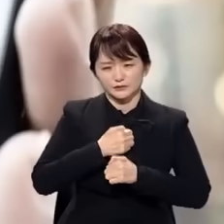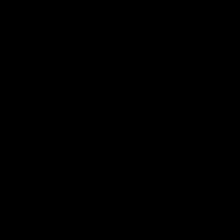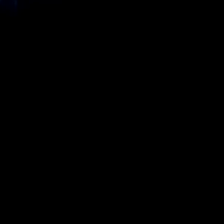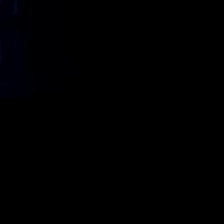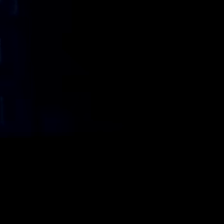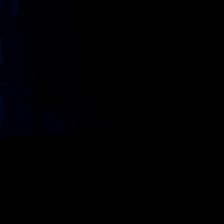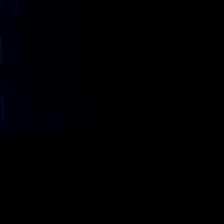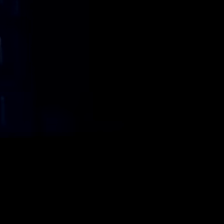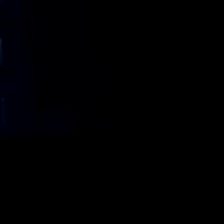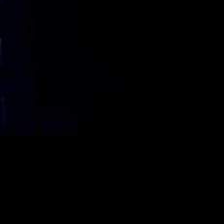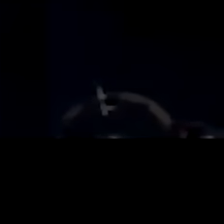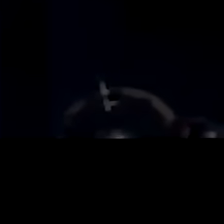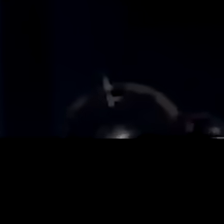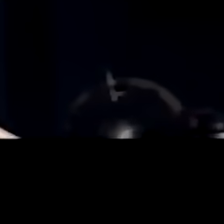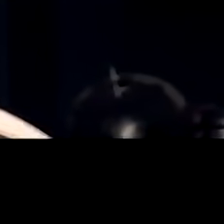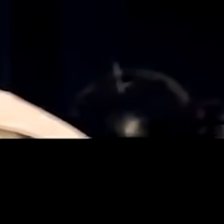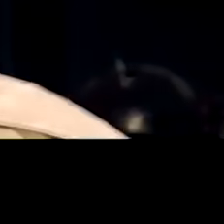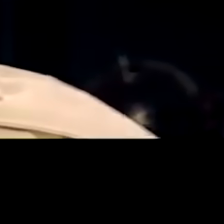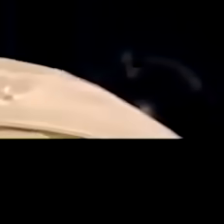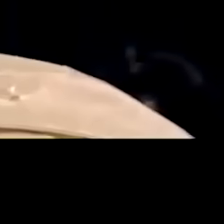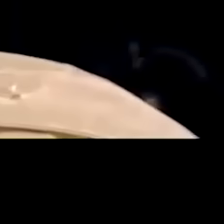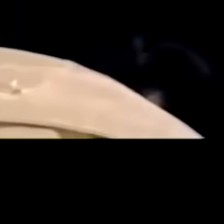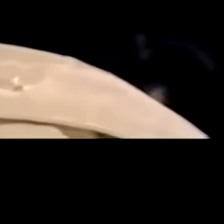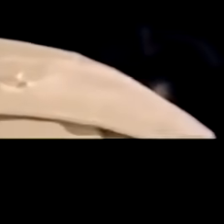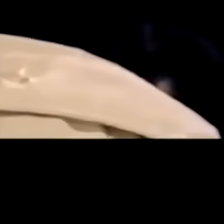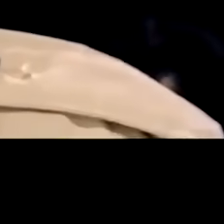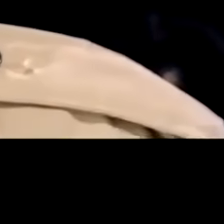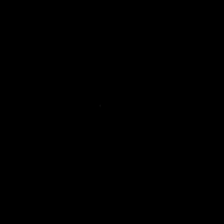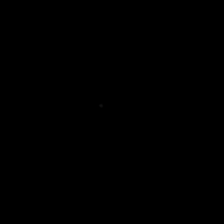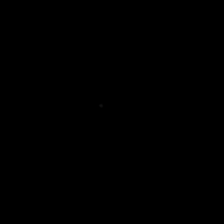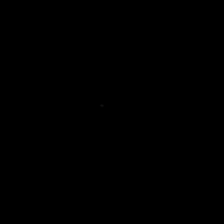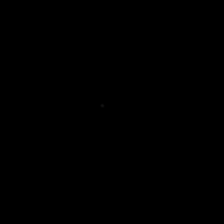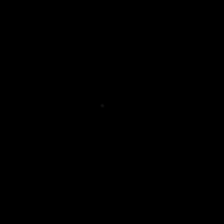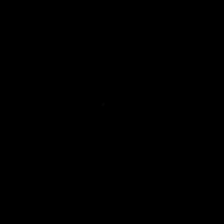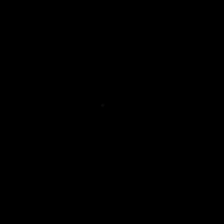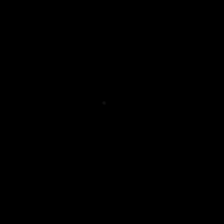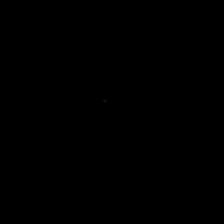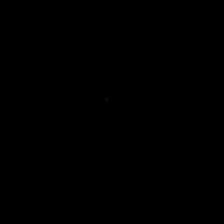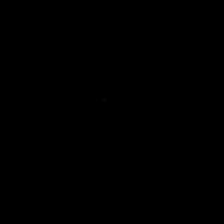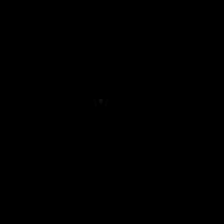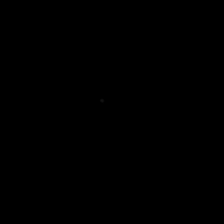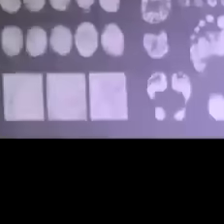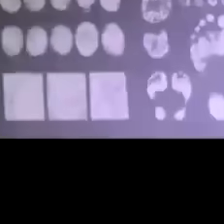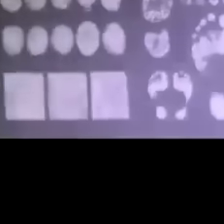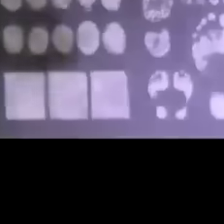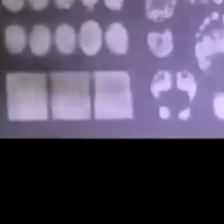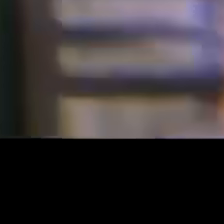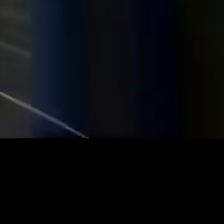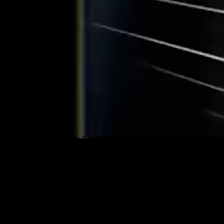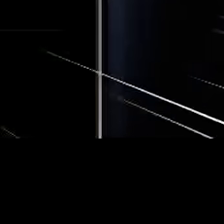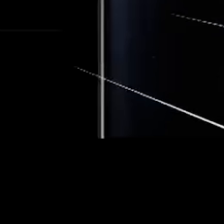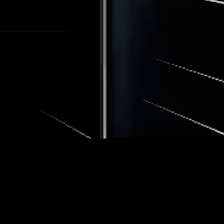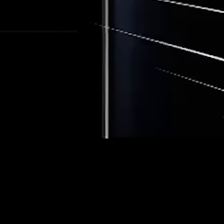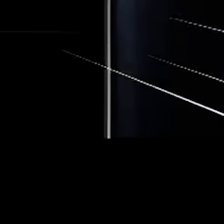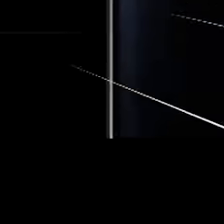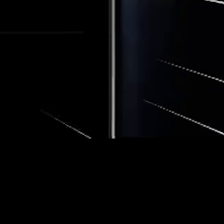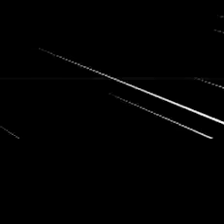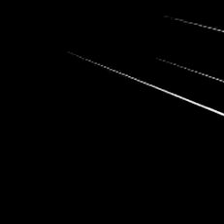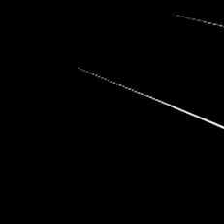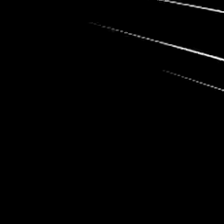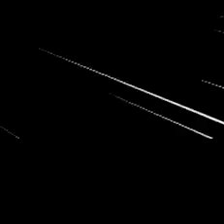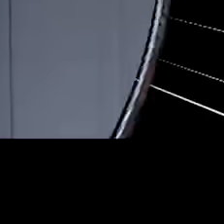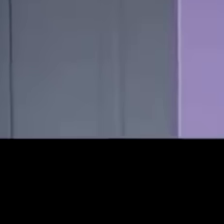같습니다. 고민 중개사가 왔습니다. 와우! 가족 여러분의 고민 제가 공짜로